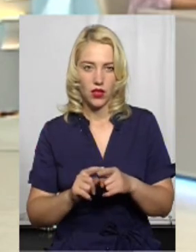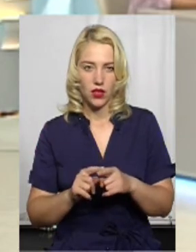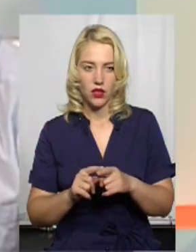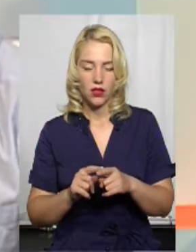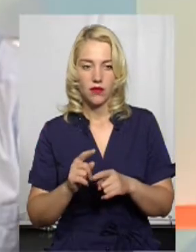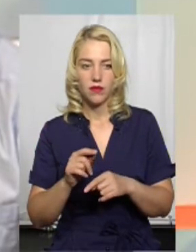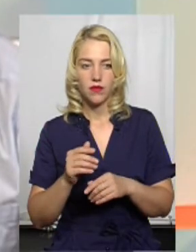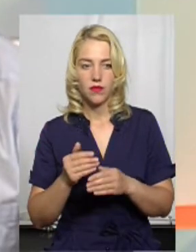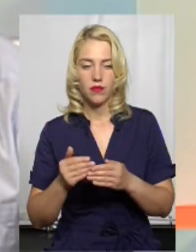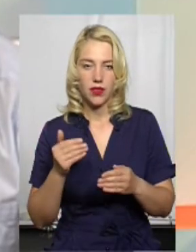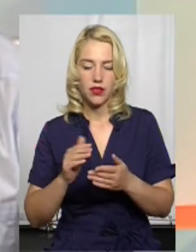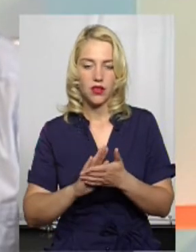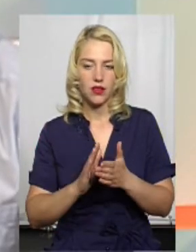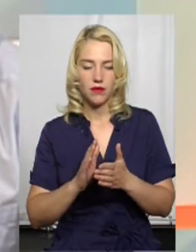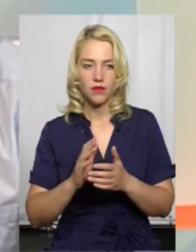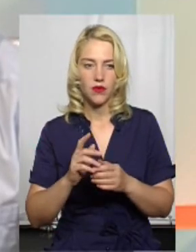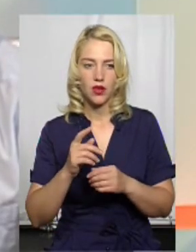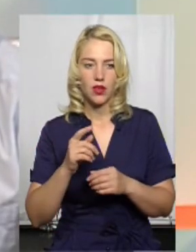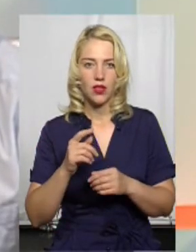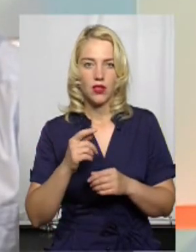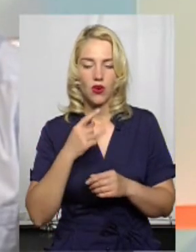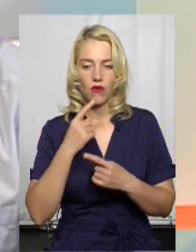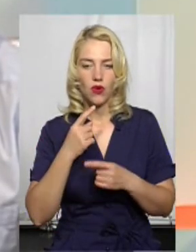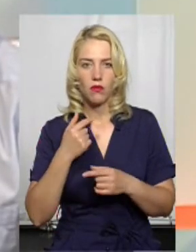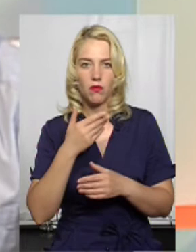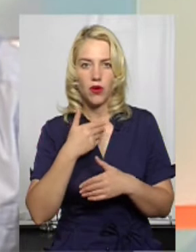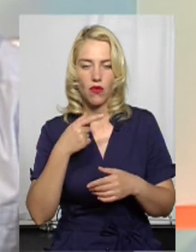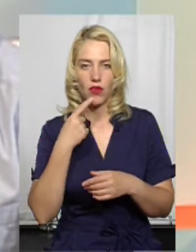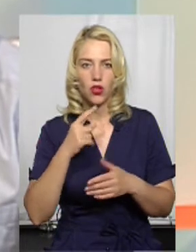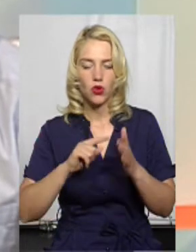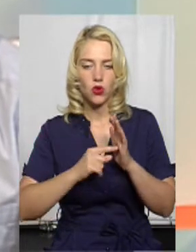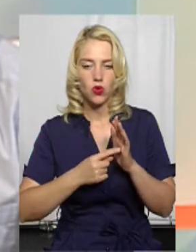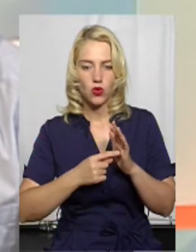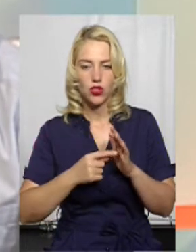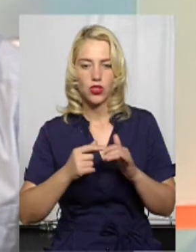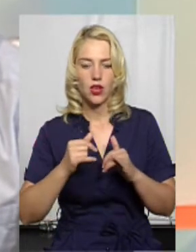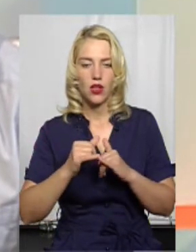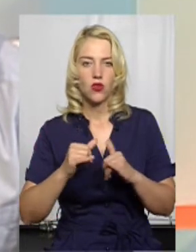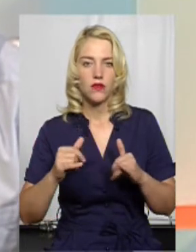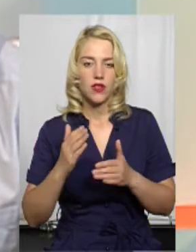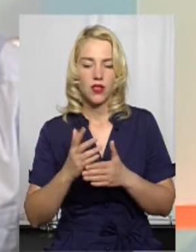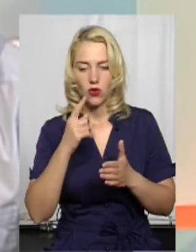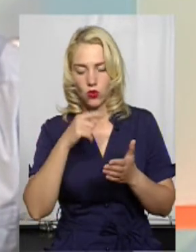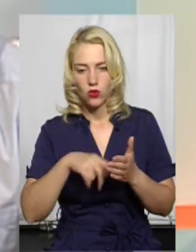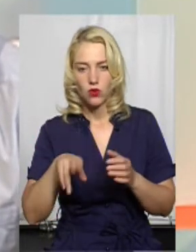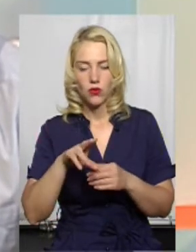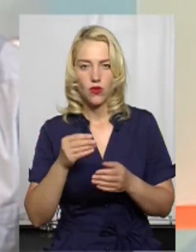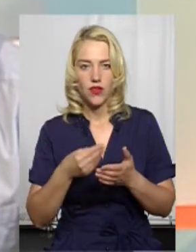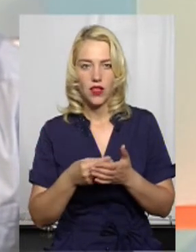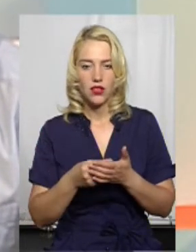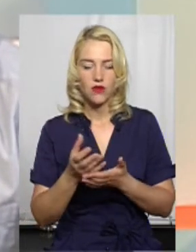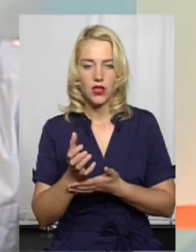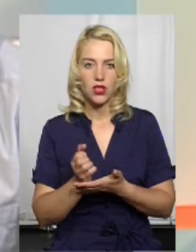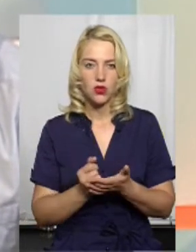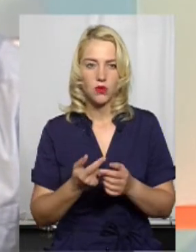перед передачею розмови з паном Ігорем, ми зрозуміли, що точкою болю, точкою росту – це є доступ до фінансових ресурсів. І такі центри,